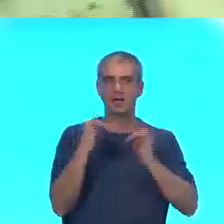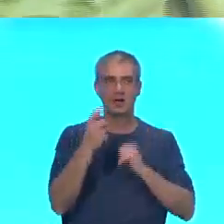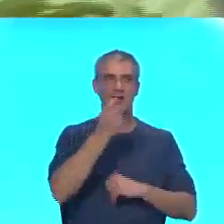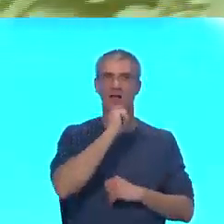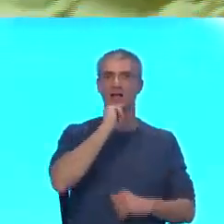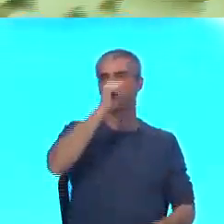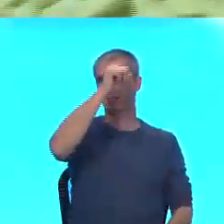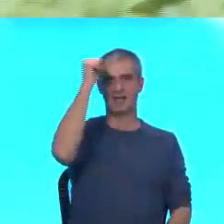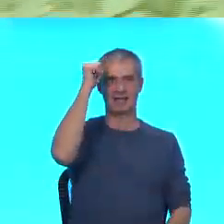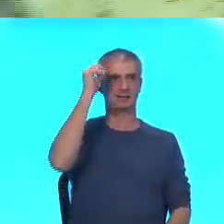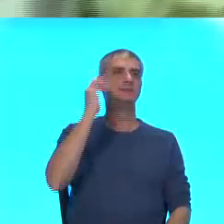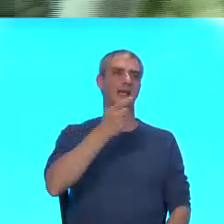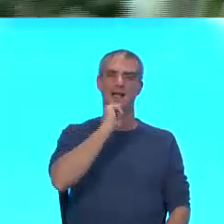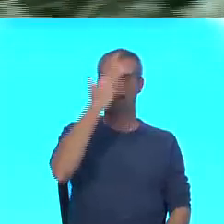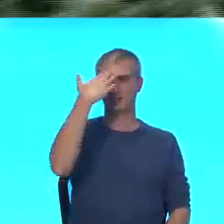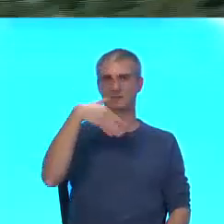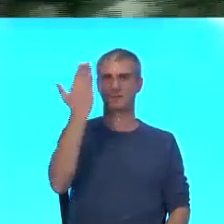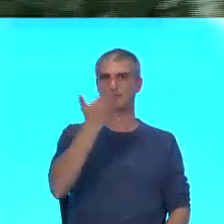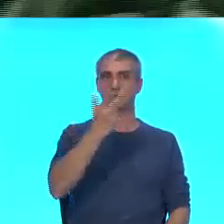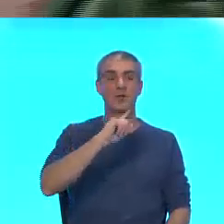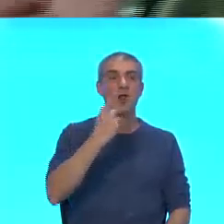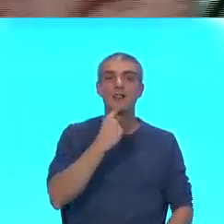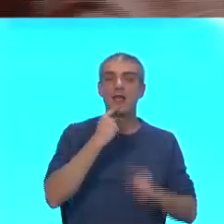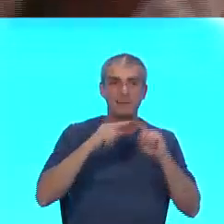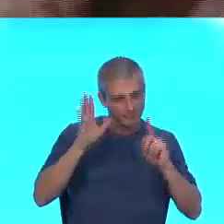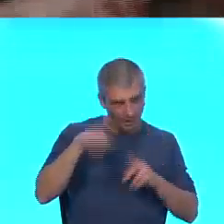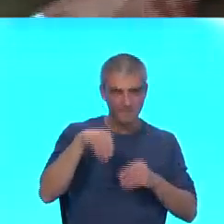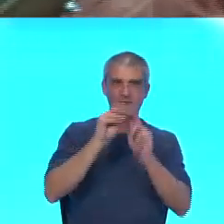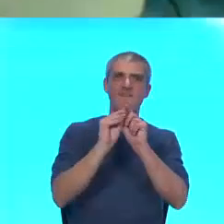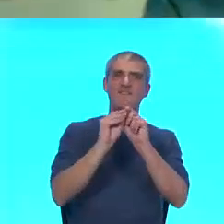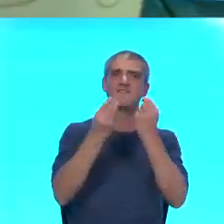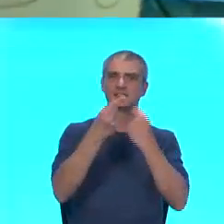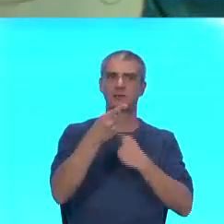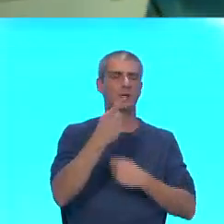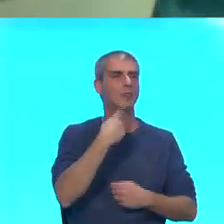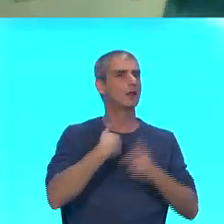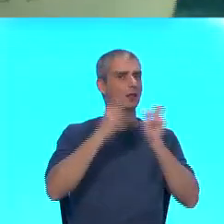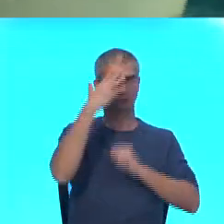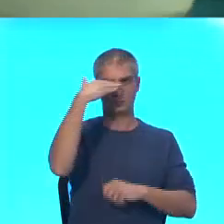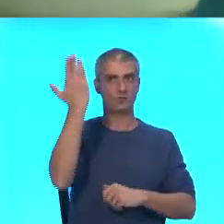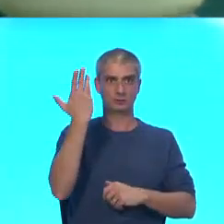גלידה לחורף, גלידה לקיץ. כן, הגלידה המפורסמת. כל הטעמים, גם פיסטוק. תגיד, אנשים